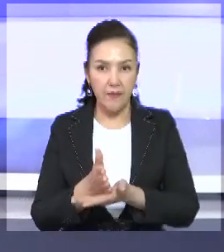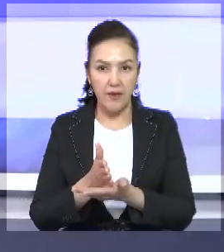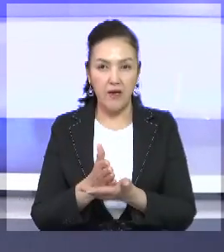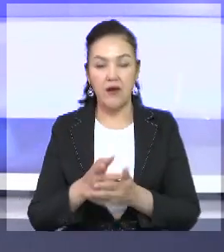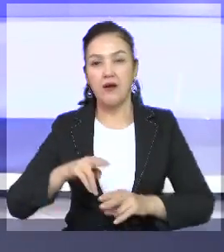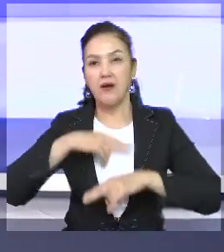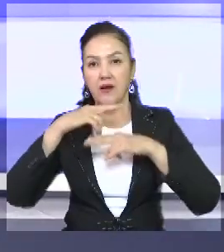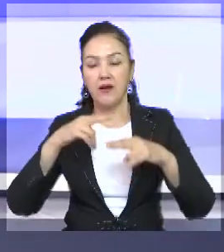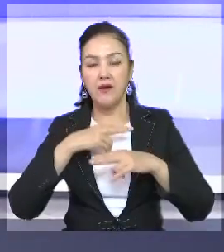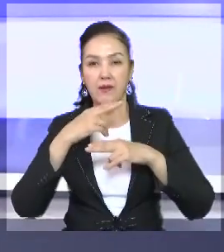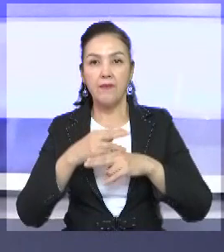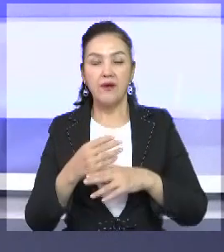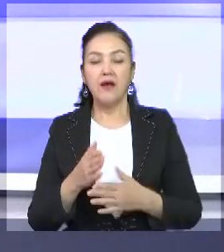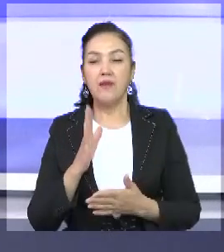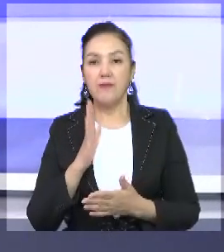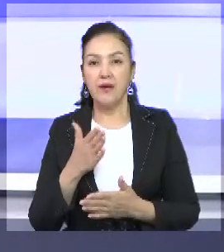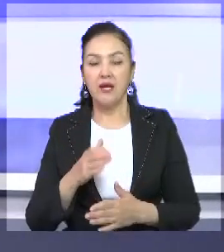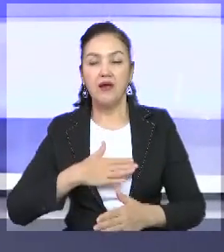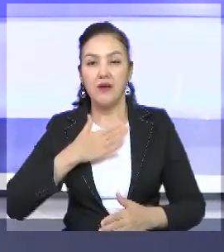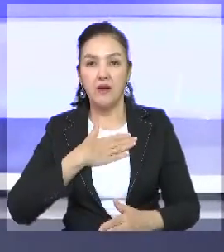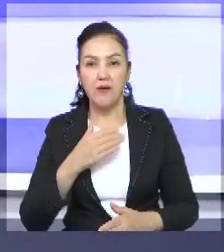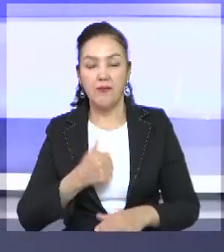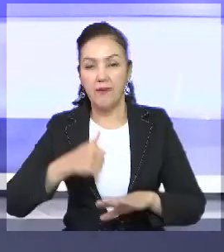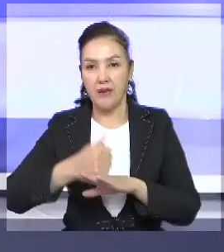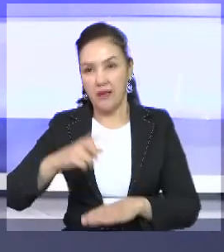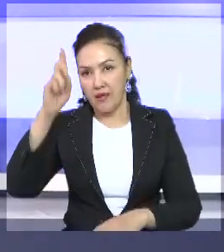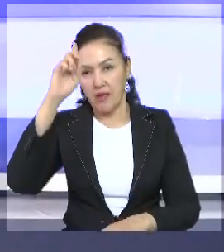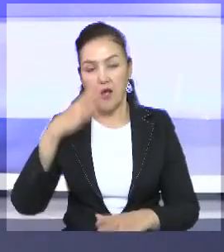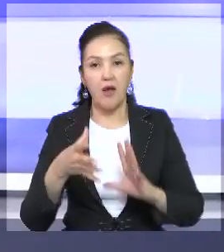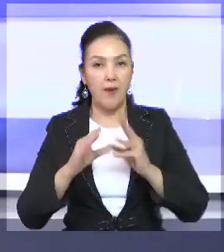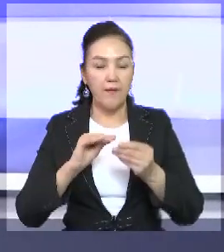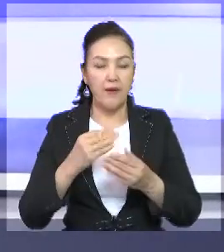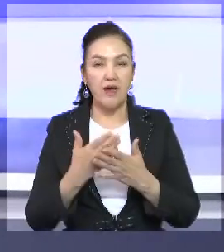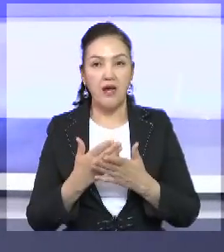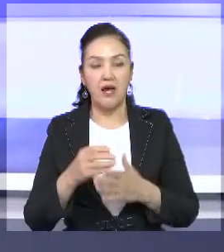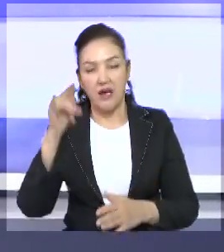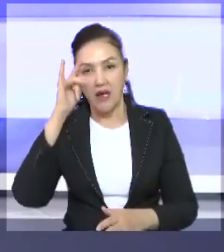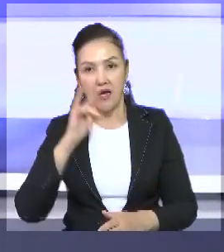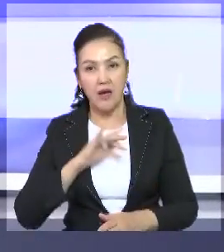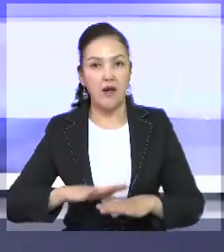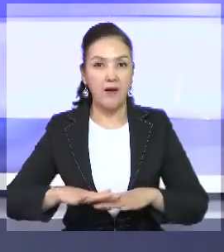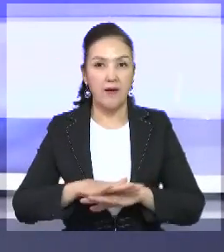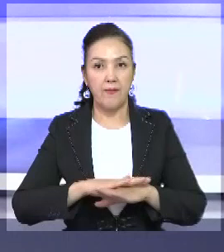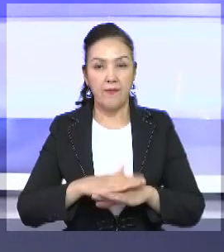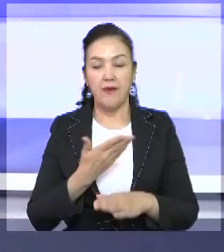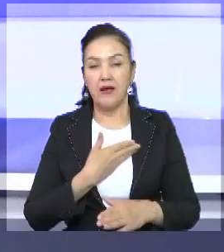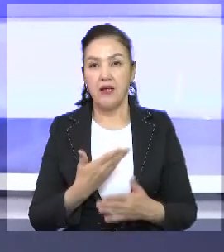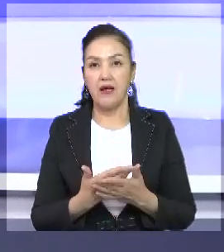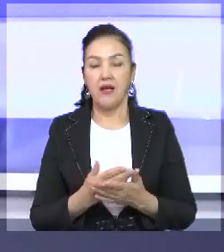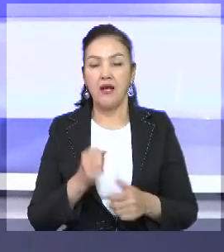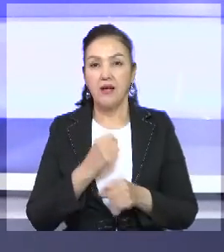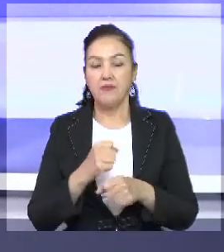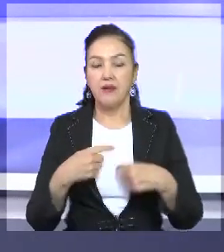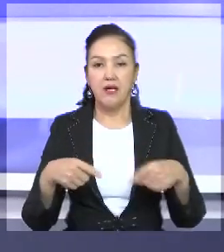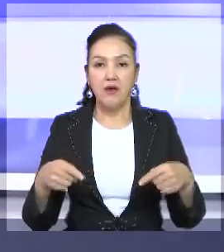уделяется особое внимание созданным по инициативе главы государства общественным фондом «Казахстан Халкына». В нашей стране реализуется